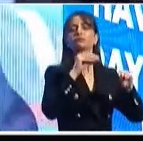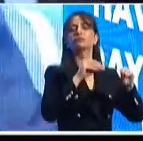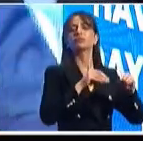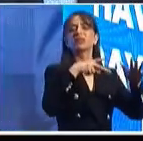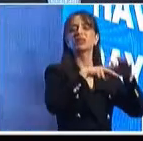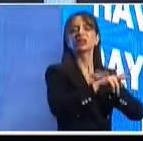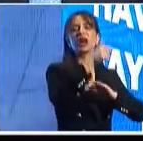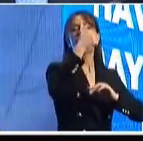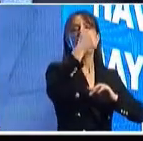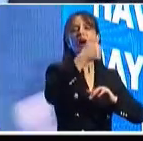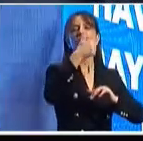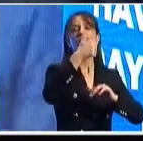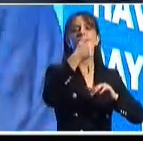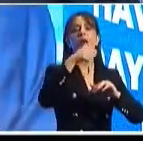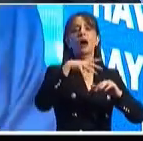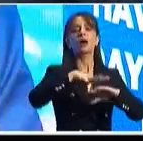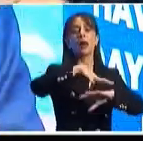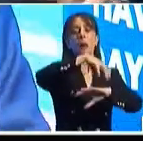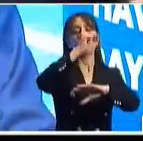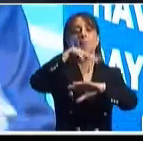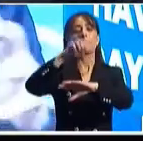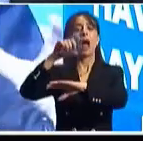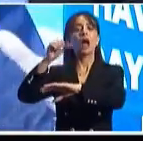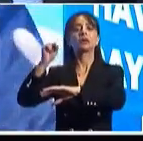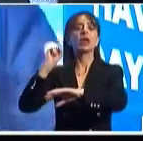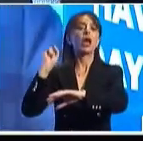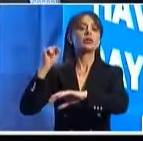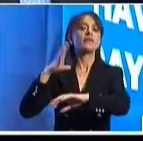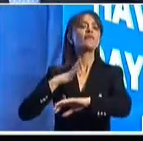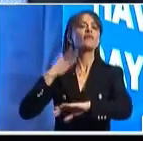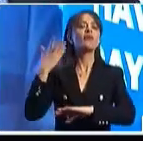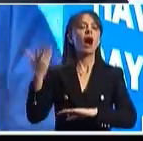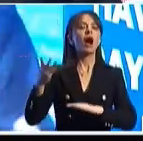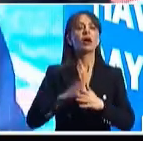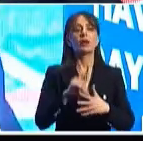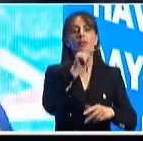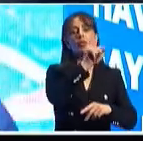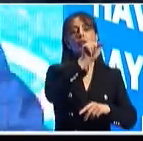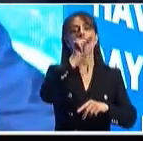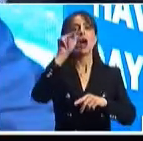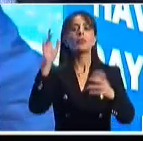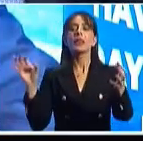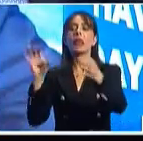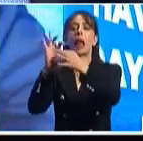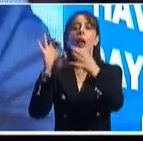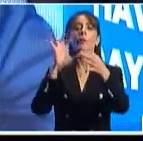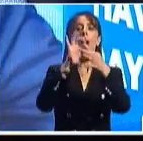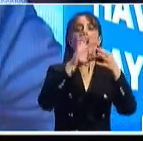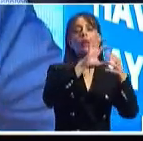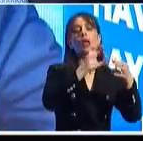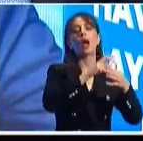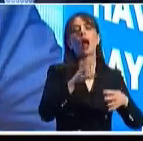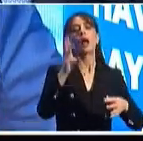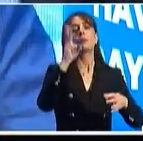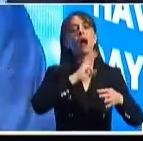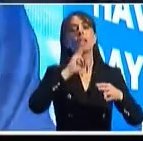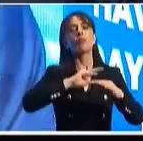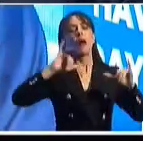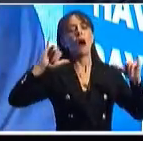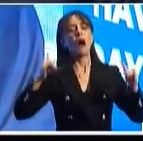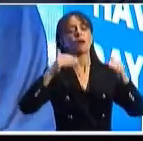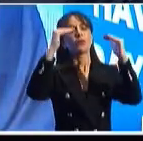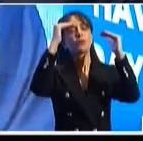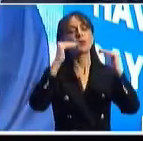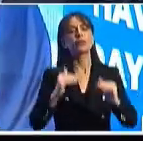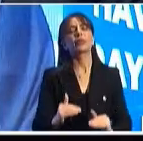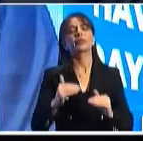tane lojistik merkezimiz var ve bu lojistik merkezleri birbirine bağlayarak Marmaray'ın da yükünü üstlenmiş